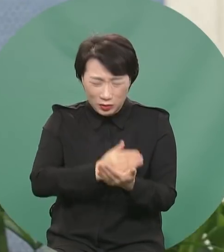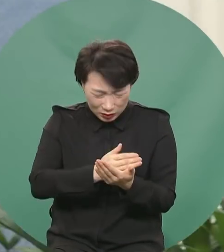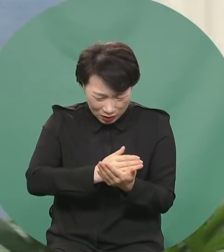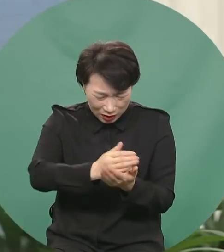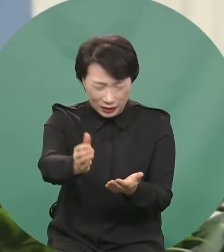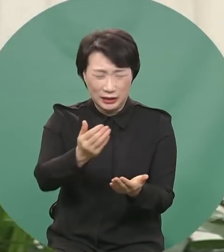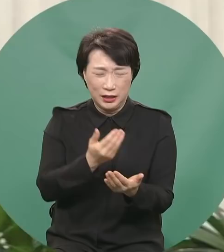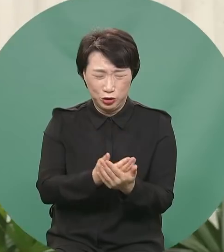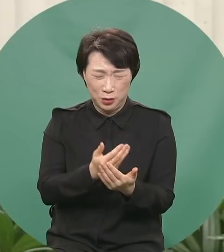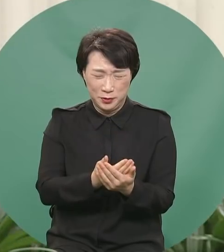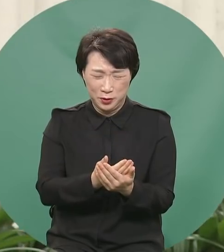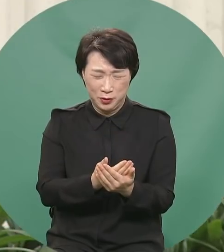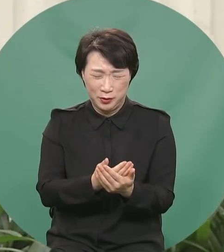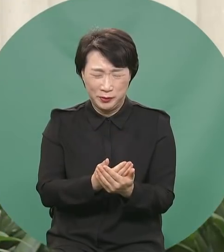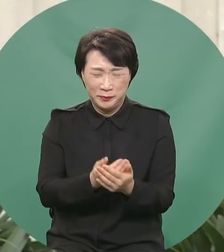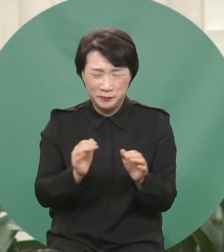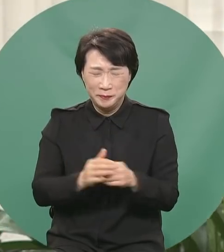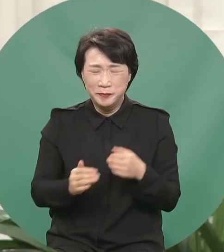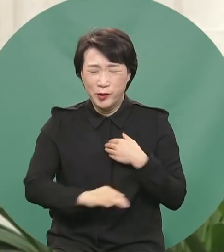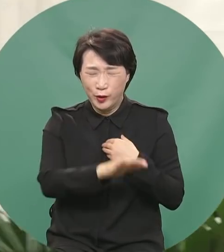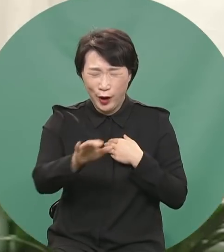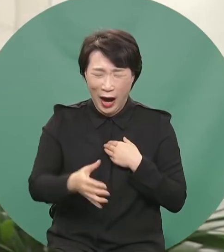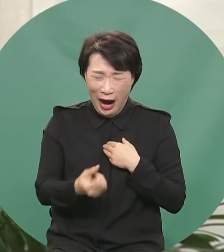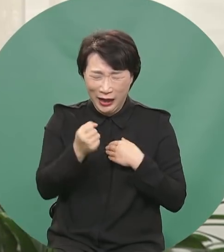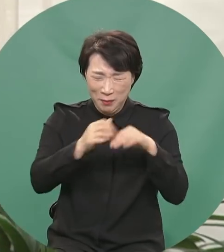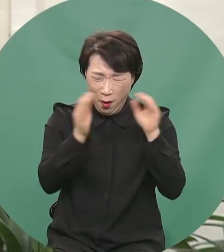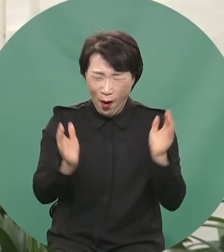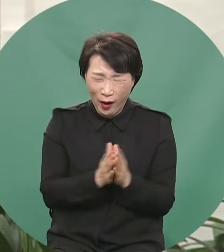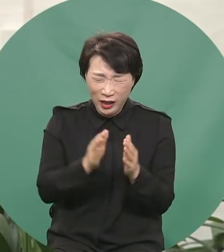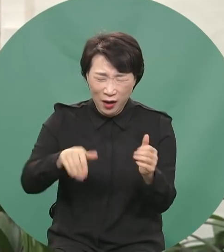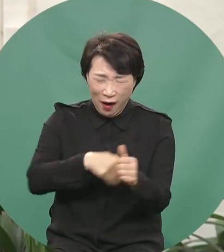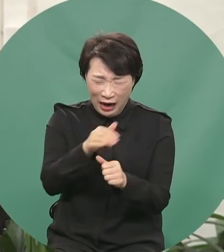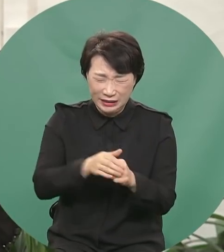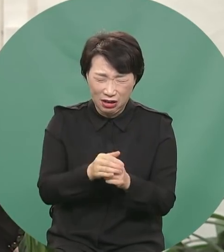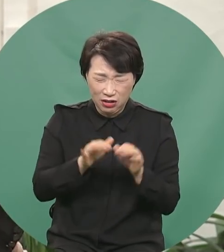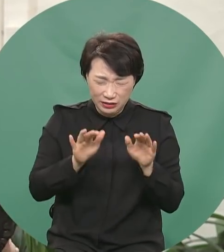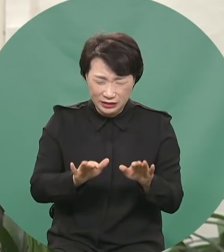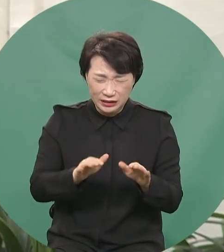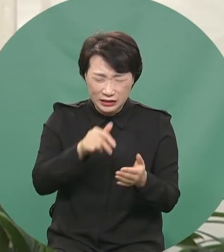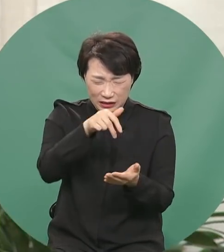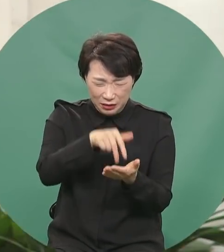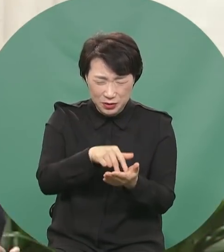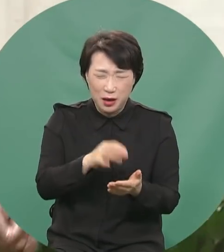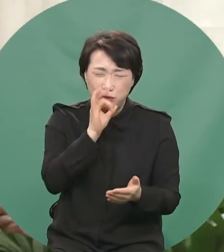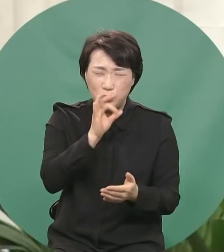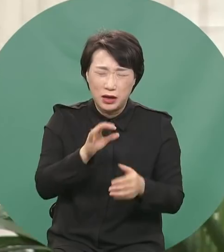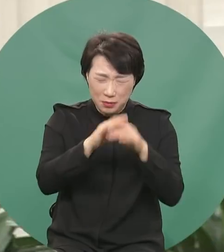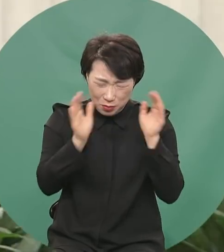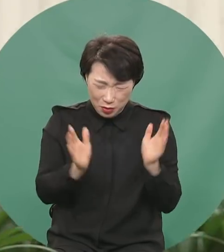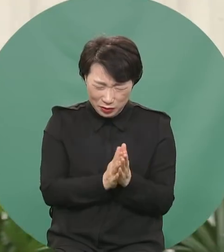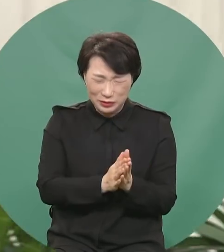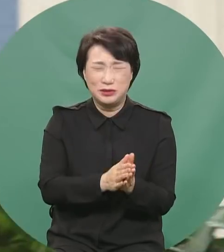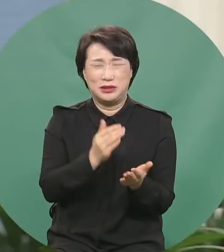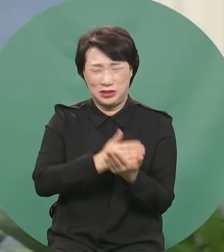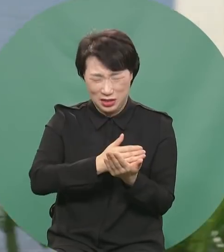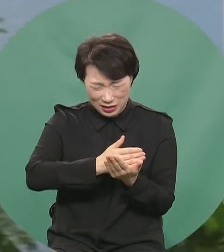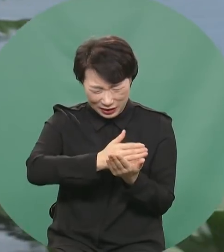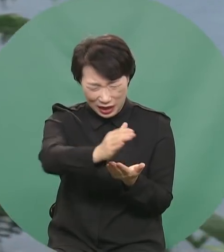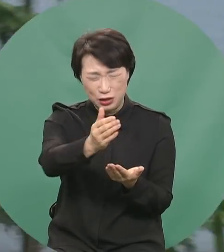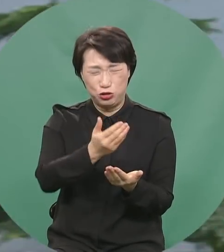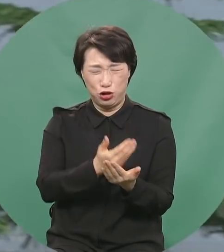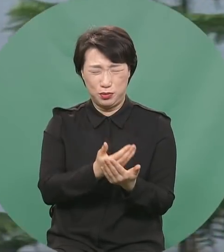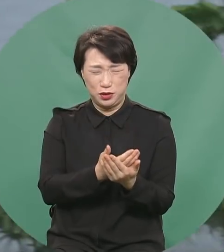떠나가게 도와주시옵시고 저들이 가진 모든 환경적, 상황적, 현실적 불가능도 떠나가게